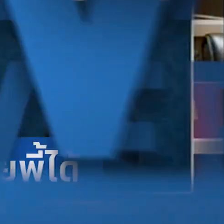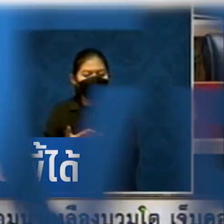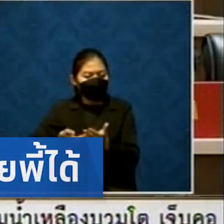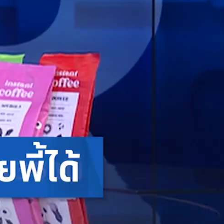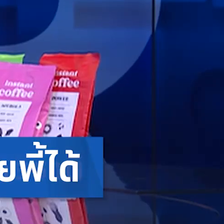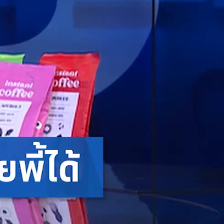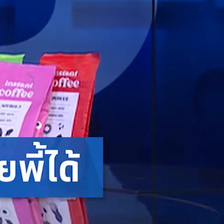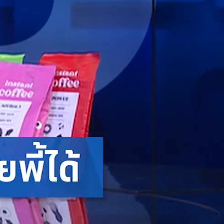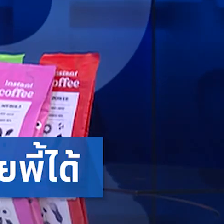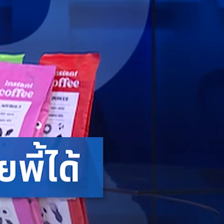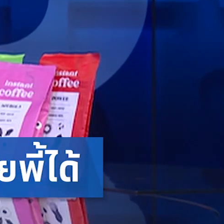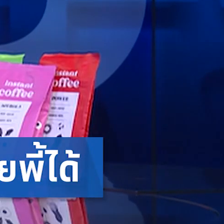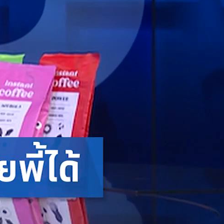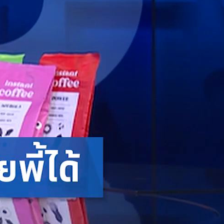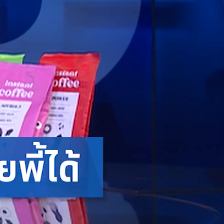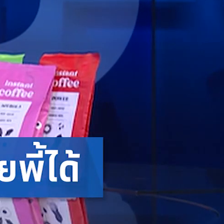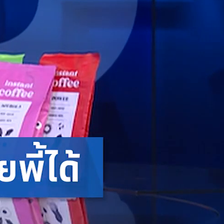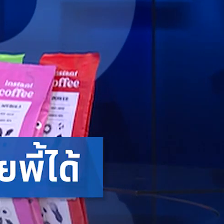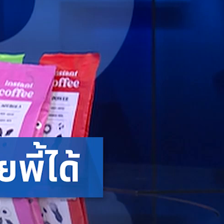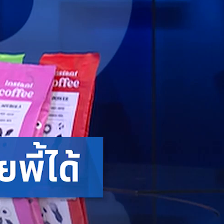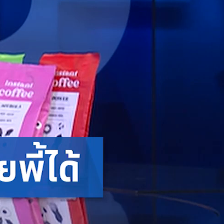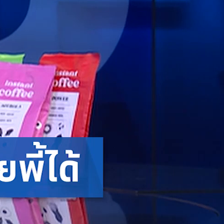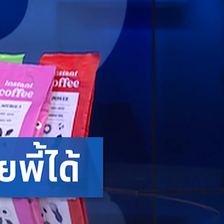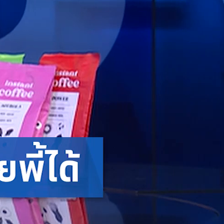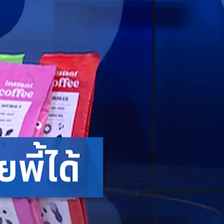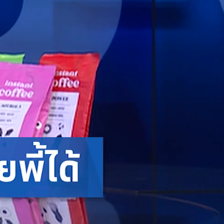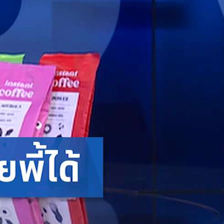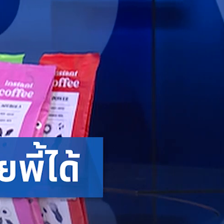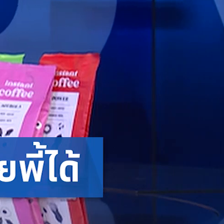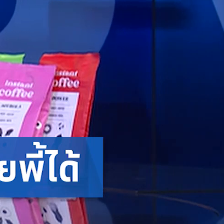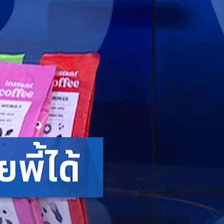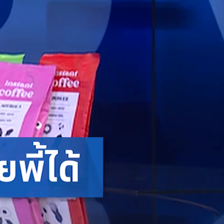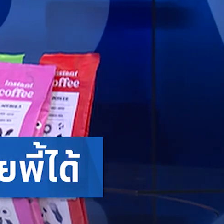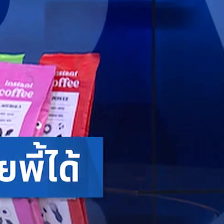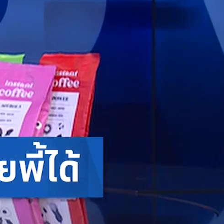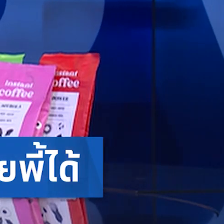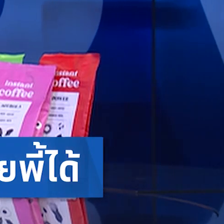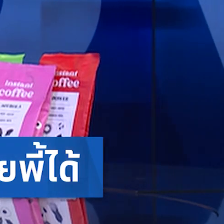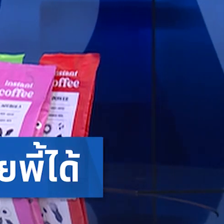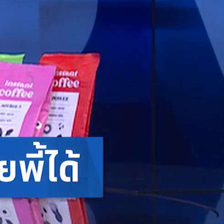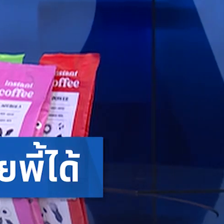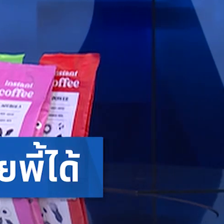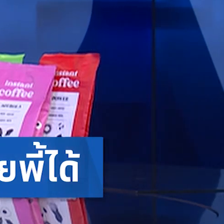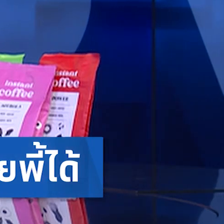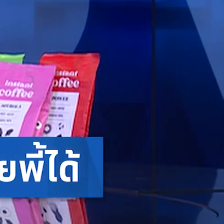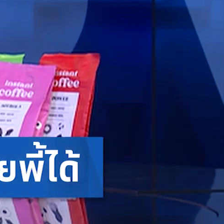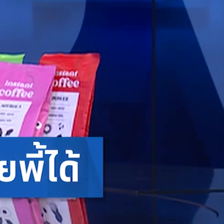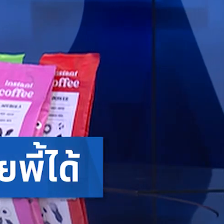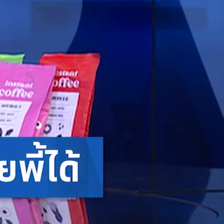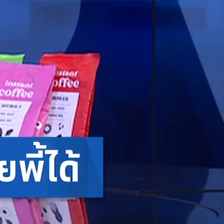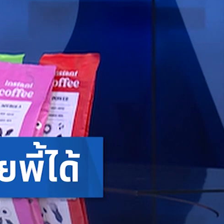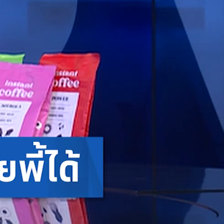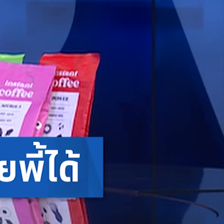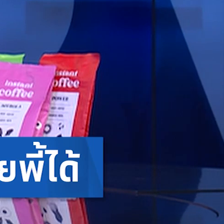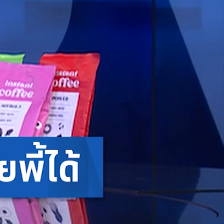ยซ้ำวันนี้ อีกเรื่องนึงที่เป็นเรื่องใหญ่นอกจากเรื่องพลเอกประยุทธ์คือเรื่องของคุณอนุทินนะครับเพราะว่ารอบนี้ฝ่ายค้านนะครับมีการปรับยุทธศาสตร์มาอภิปราย